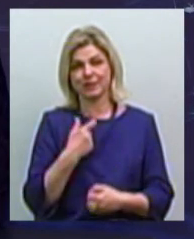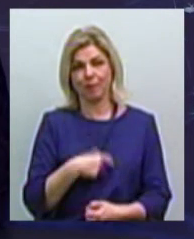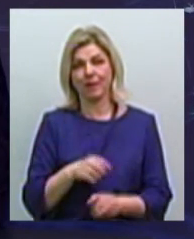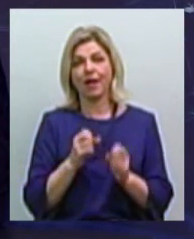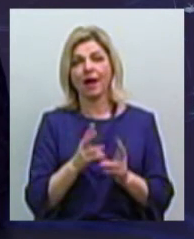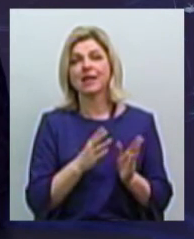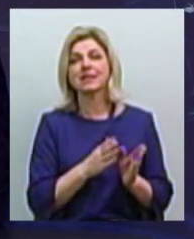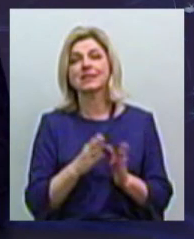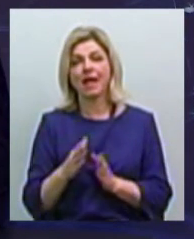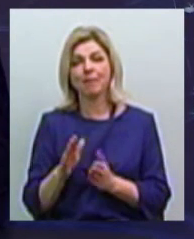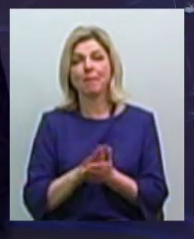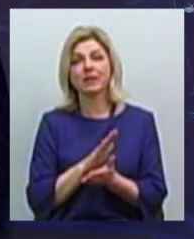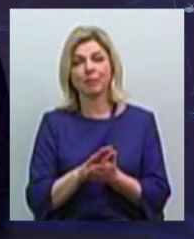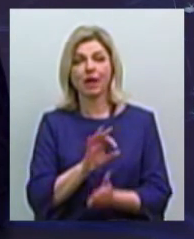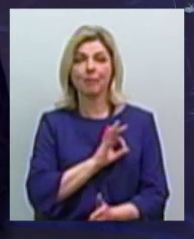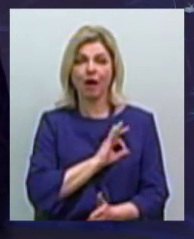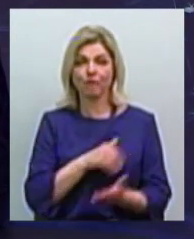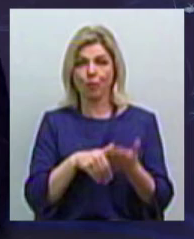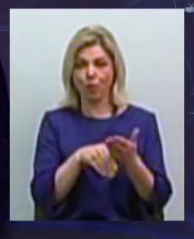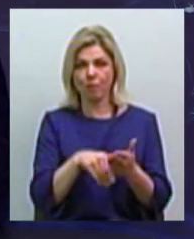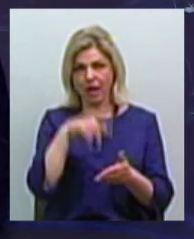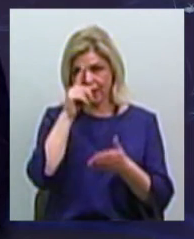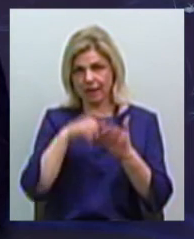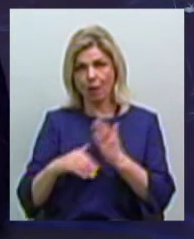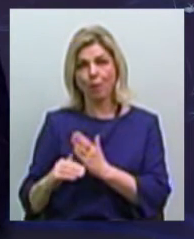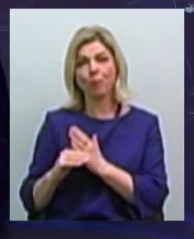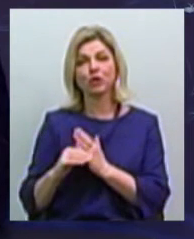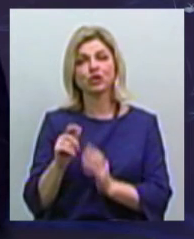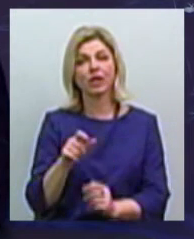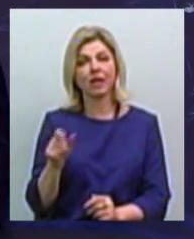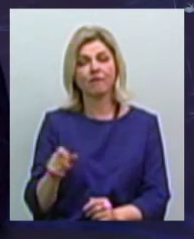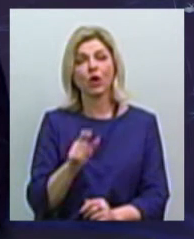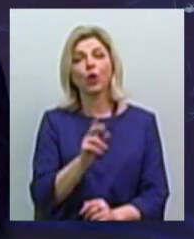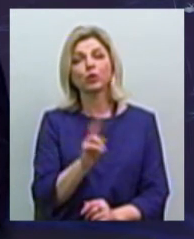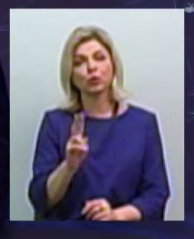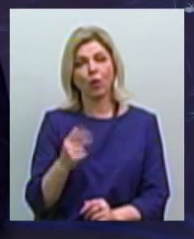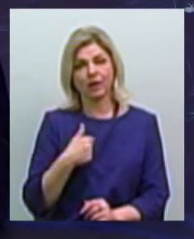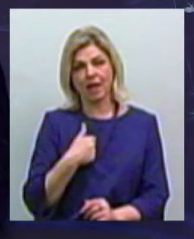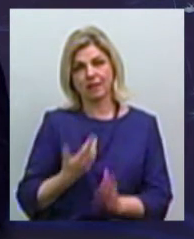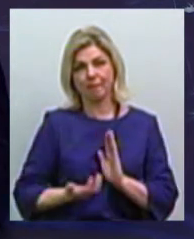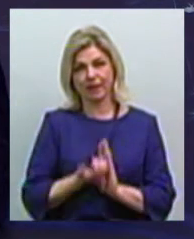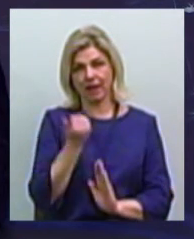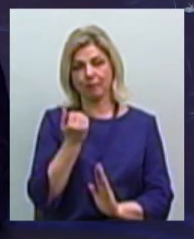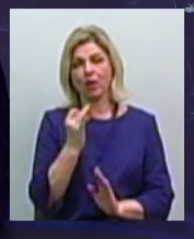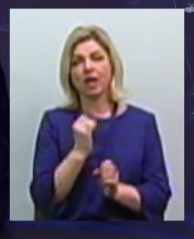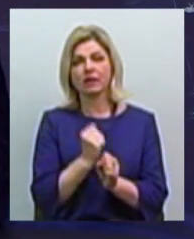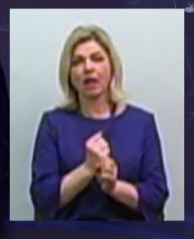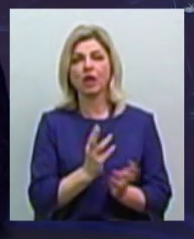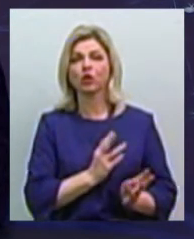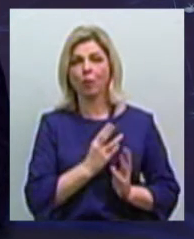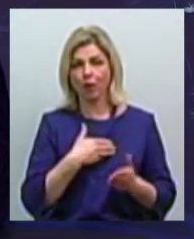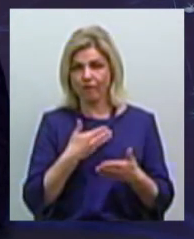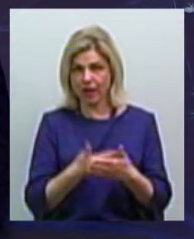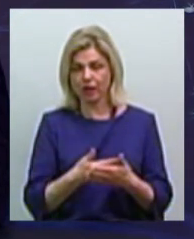система безоплатної правової допомоги, надійних помічників, людей, які ідейно нас підтримують і роблять це добровільно, відкрито,